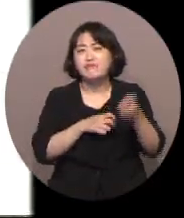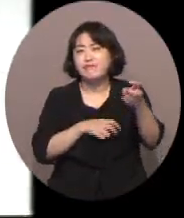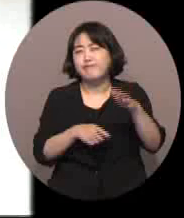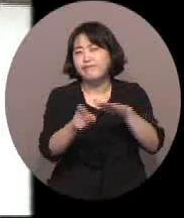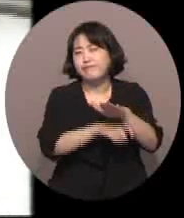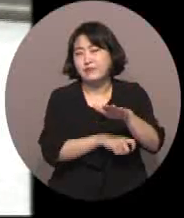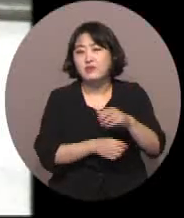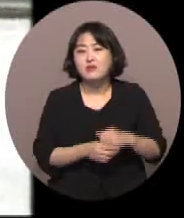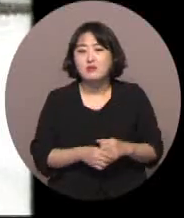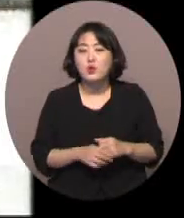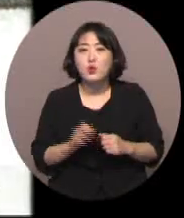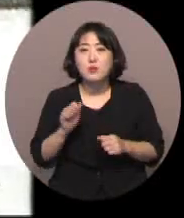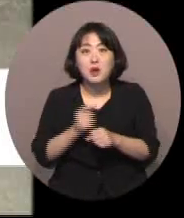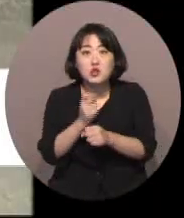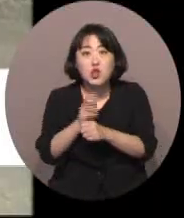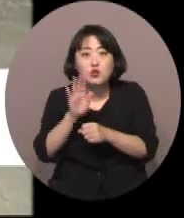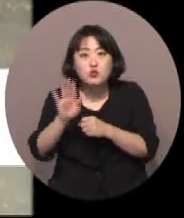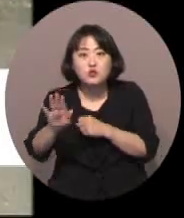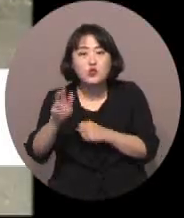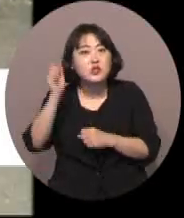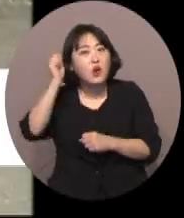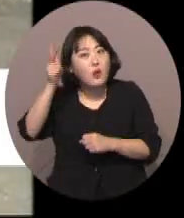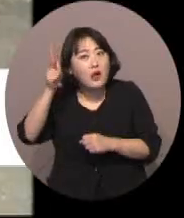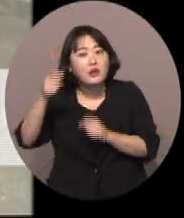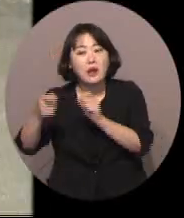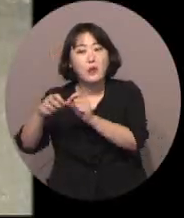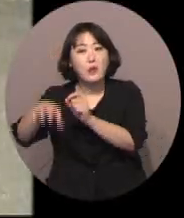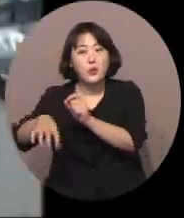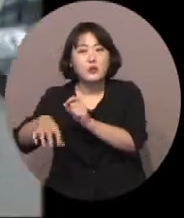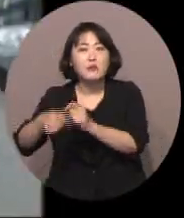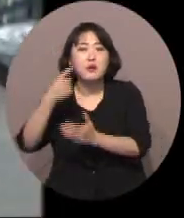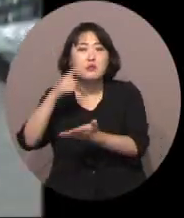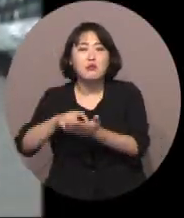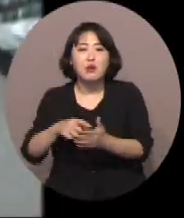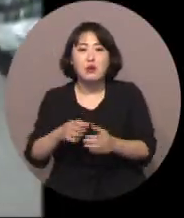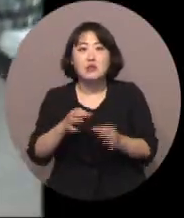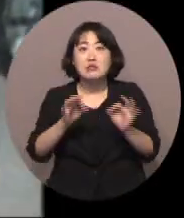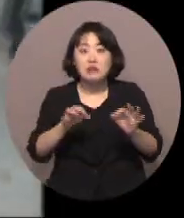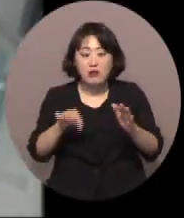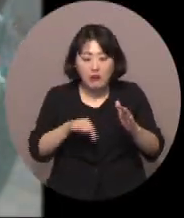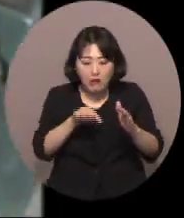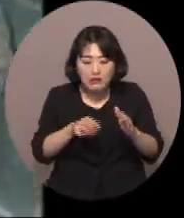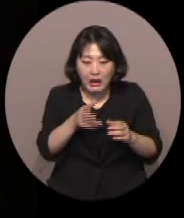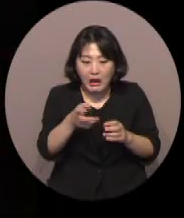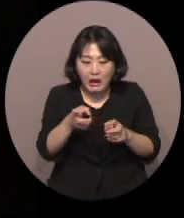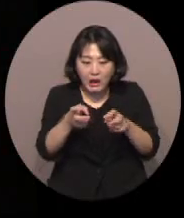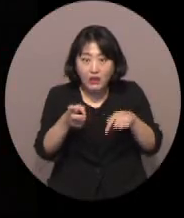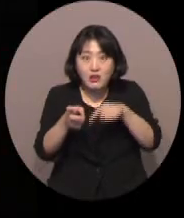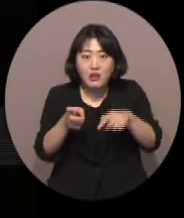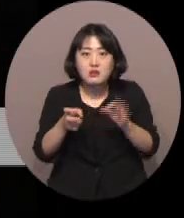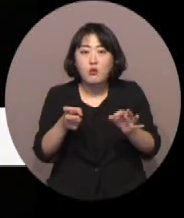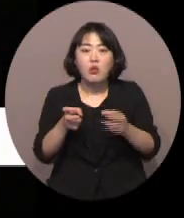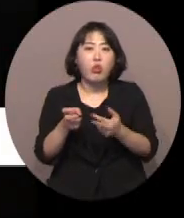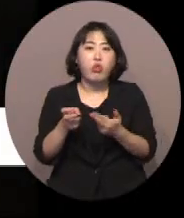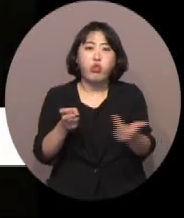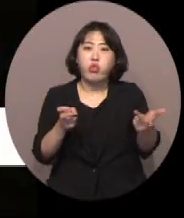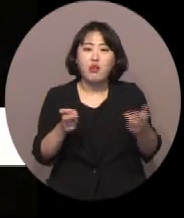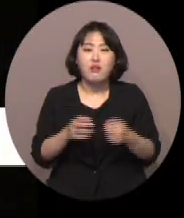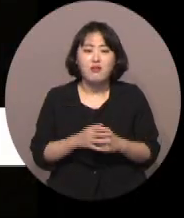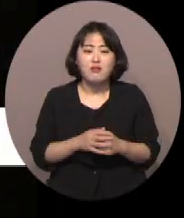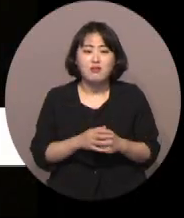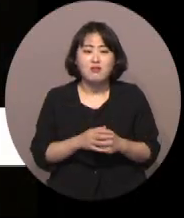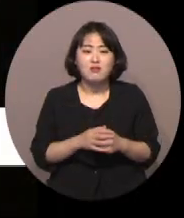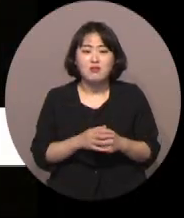시간 뒤 인근 여관 주차장에서 차량이 발견됐지만 금고는 텅텅 비어 있었습니다. 그냥 드라이버 넘버 같은